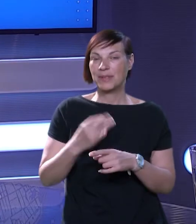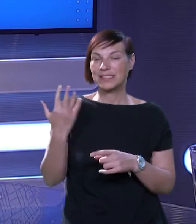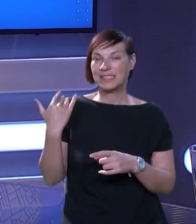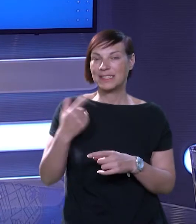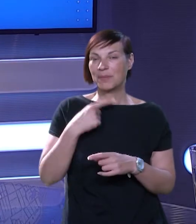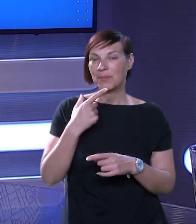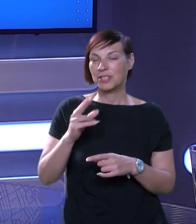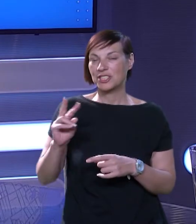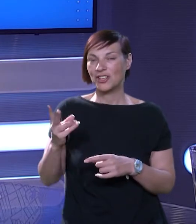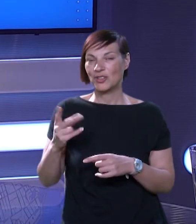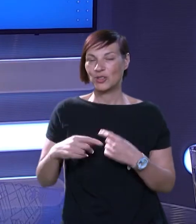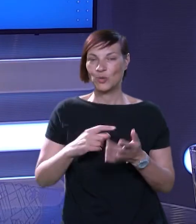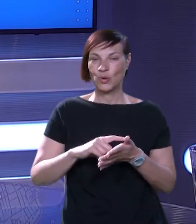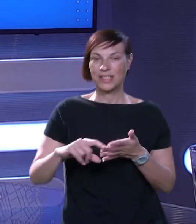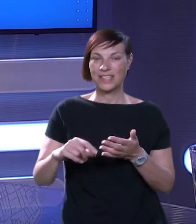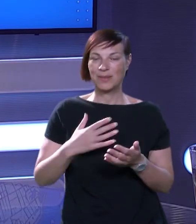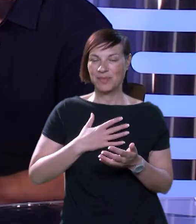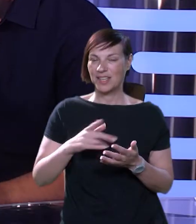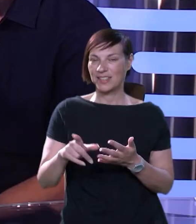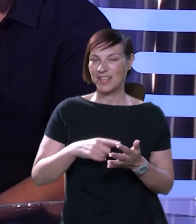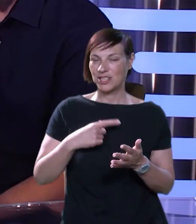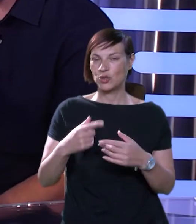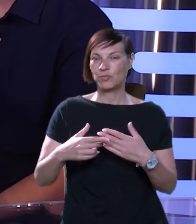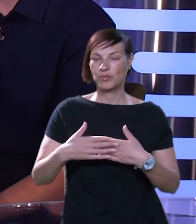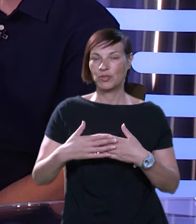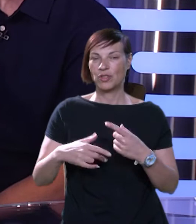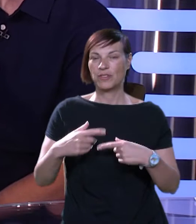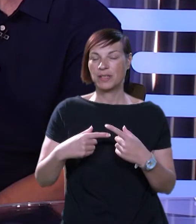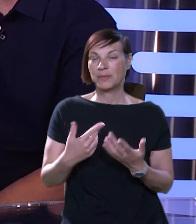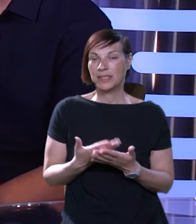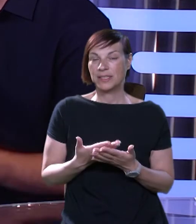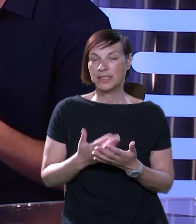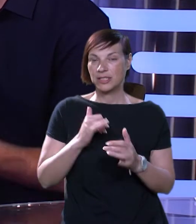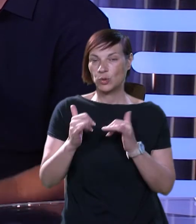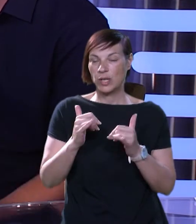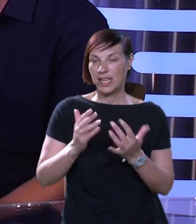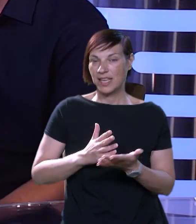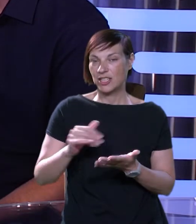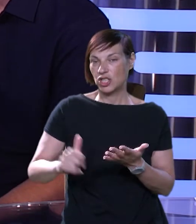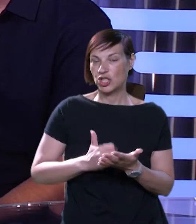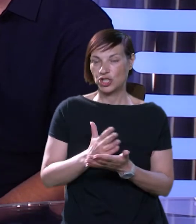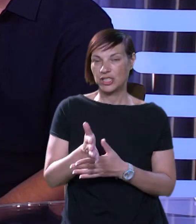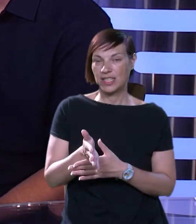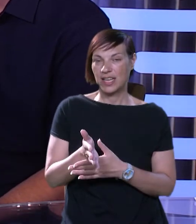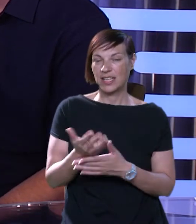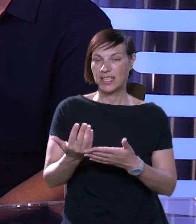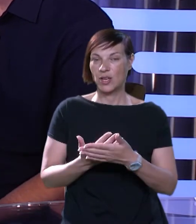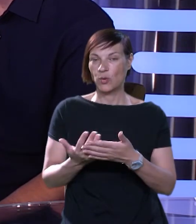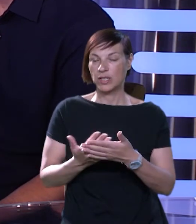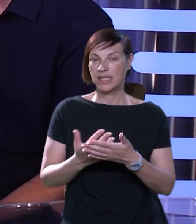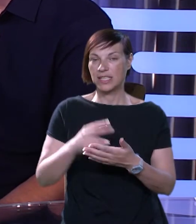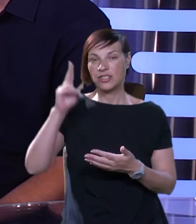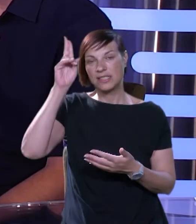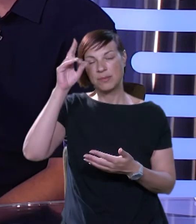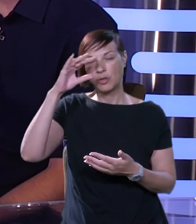presretna bila pričati o bilo čemu drugom. Ja te neću dugo oko filma, ali evo, čisto da spomenemo da turneja još traje i da u kinodvoranama